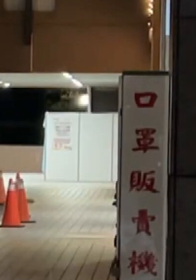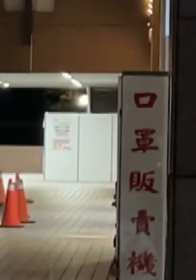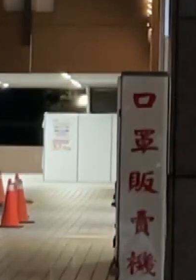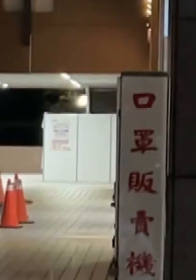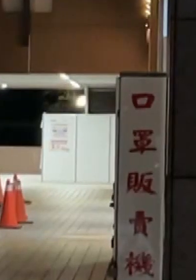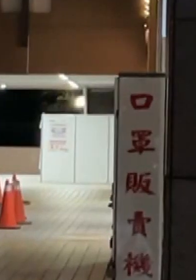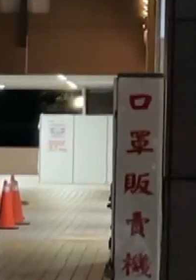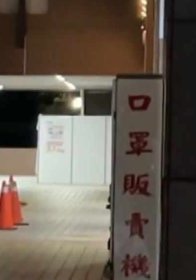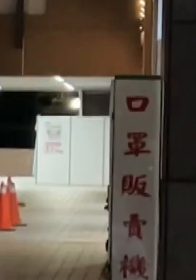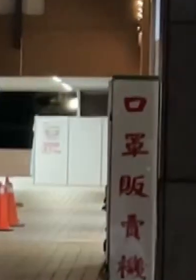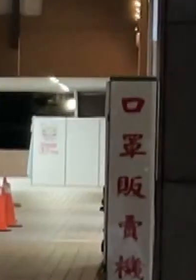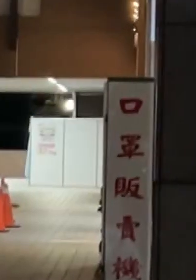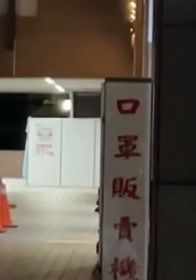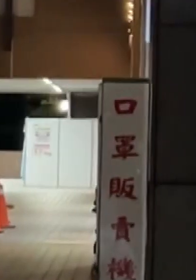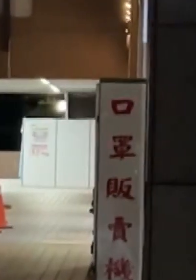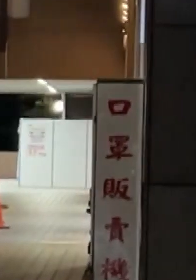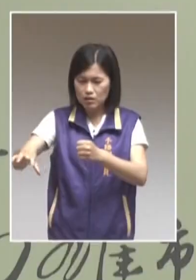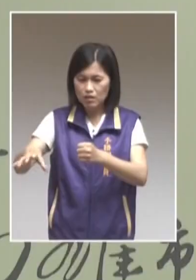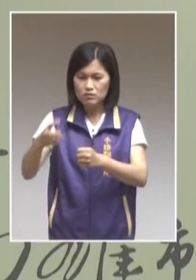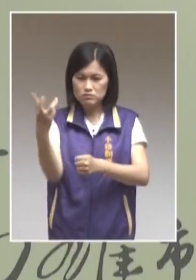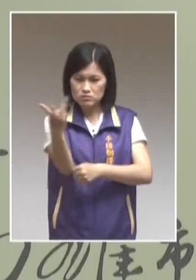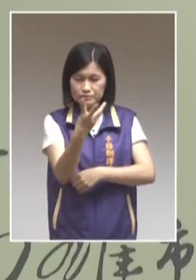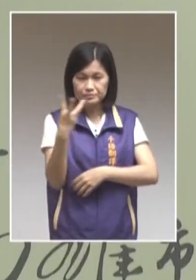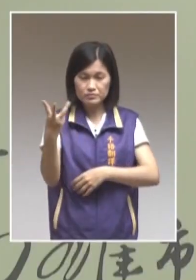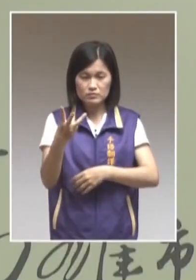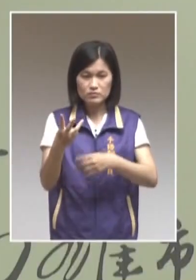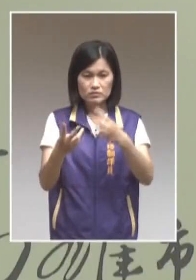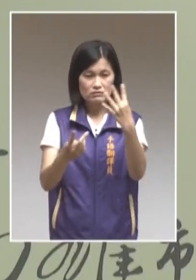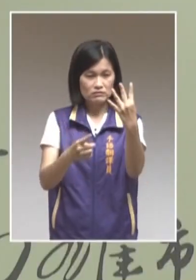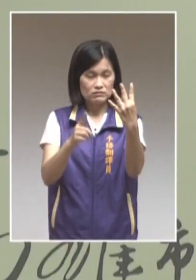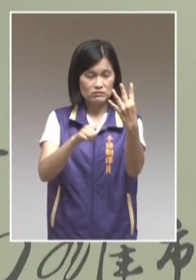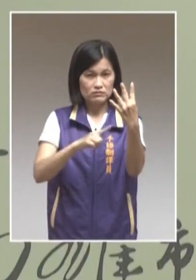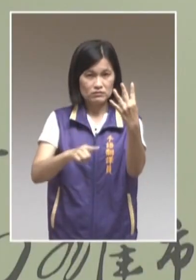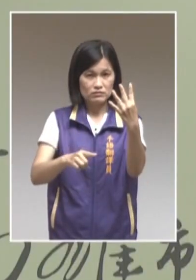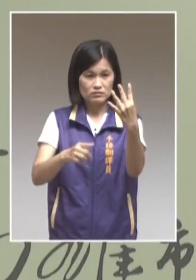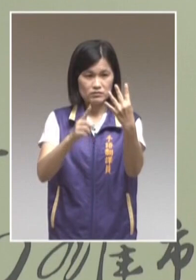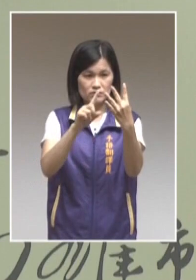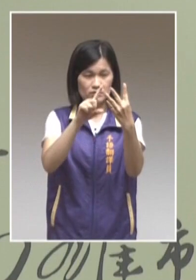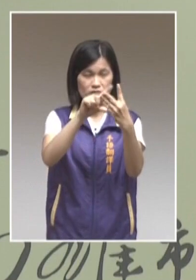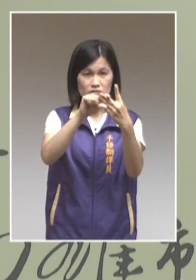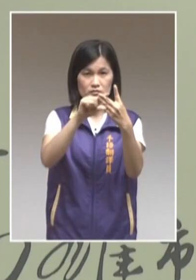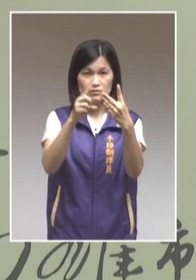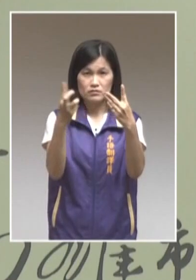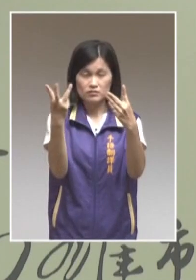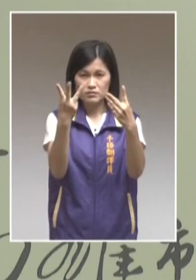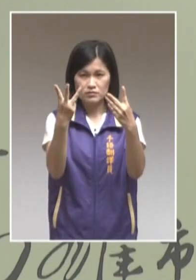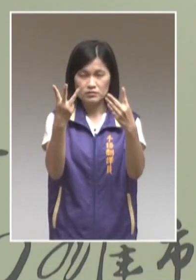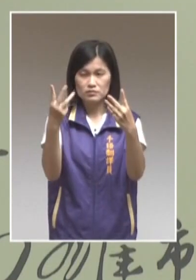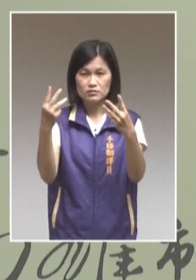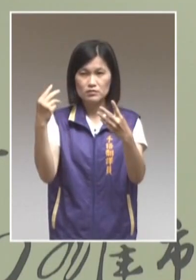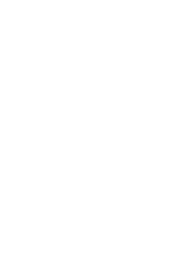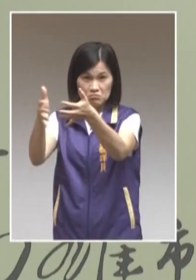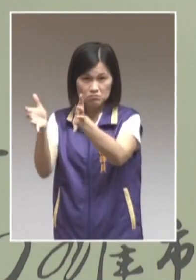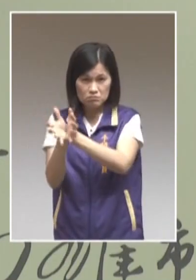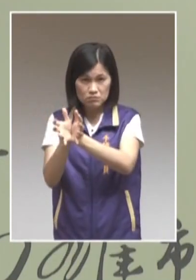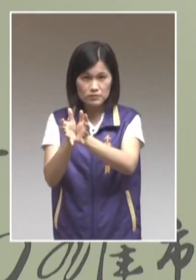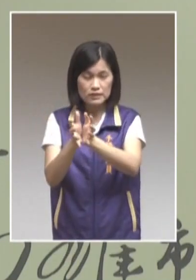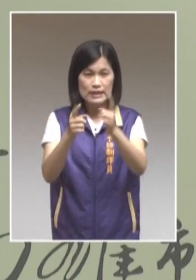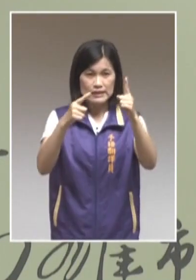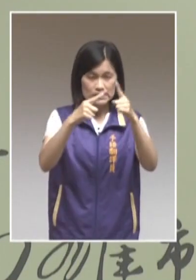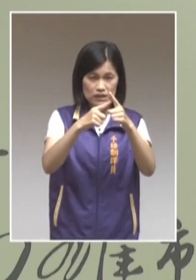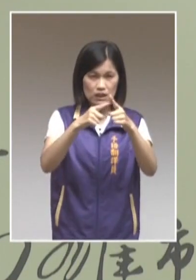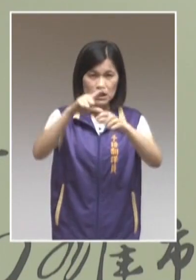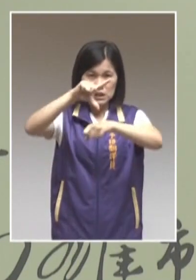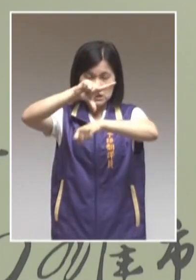心的是北上参加阿妹演唱会的民众， 四位里面有3位他们是彼此认识，其中1位是不认识，人实地